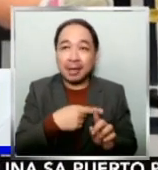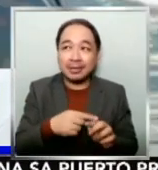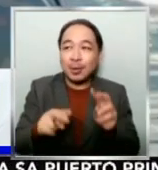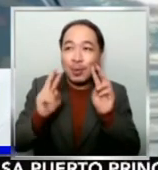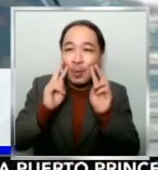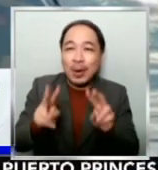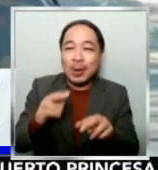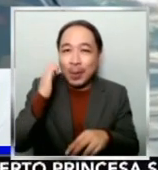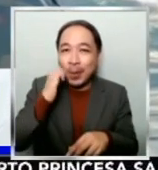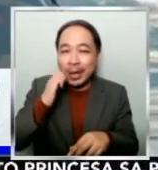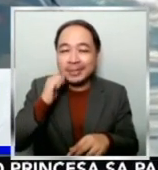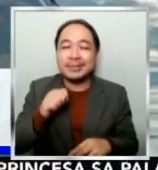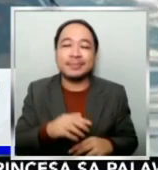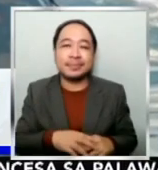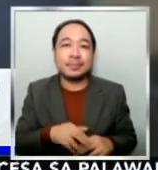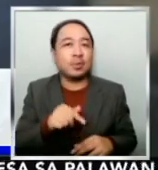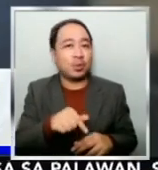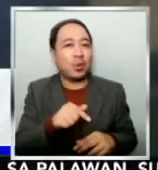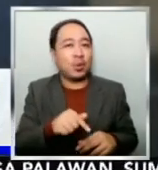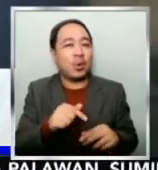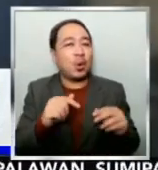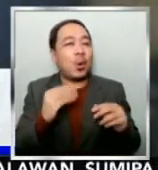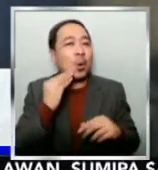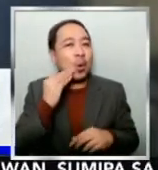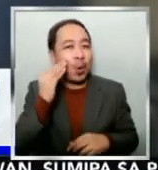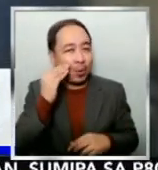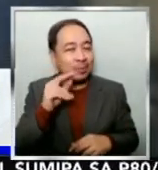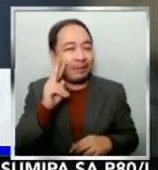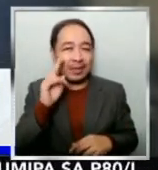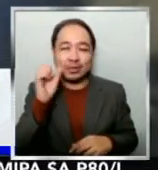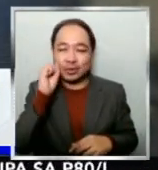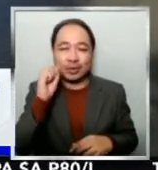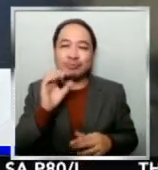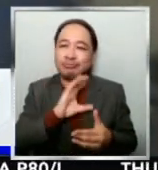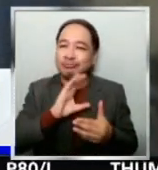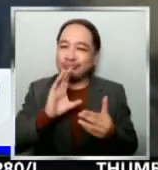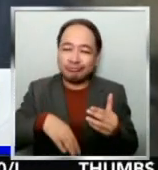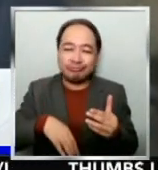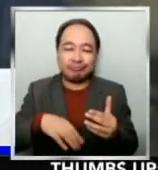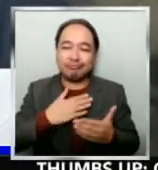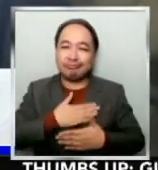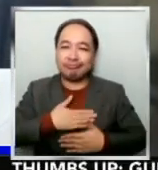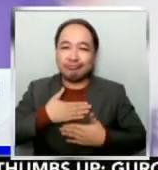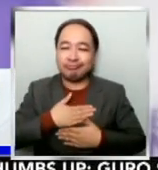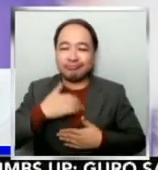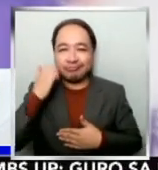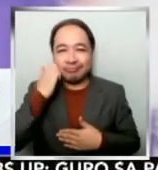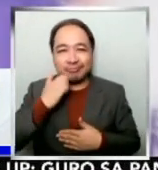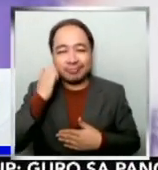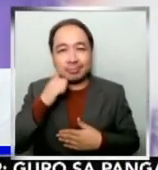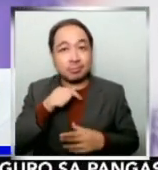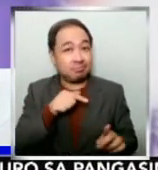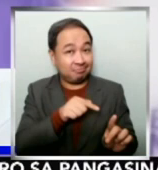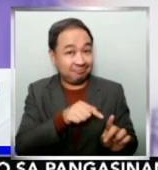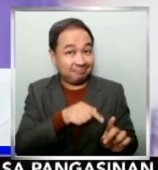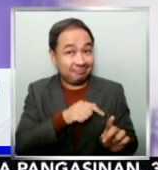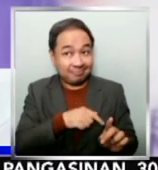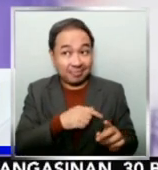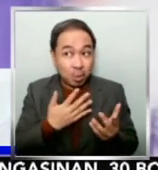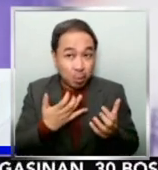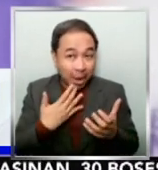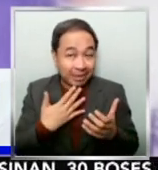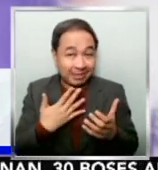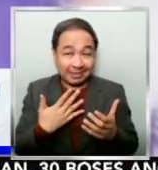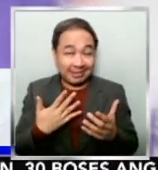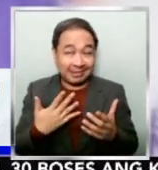ang saya sa tahanan nila Bossing. Si Tali po ba hindi naghahanap ng younger sibling? As